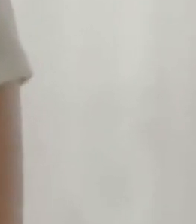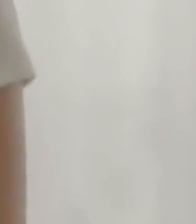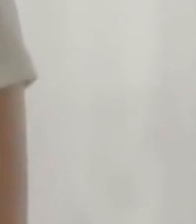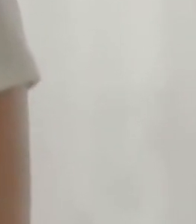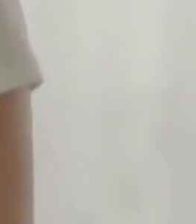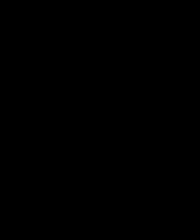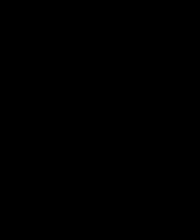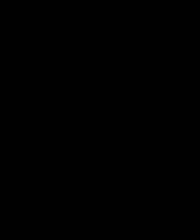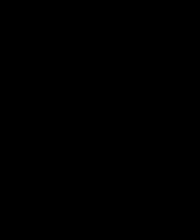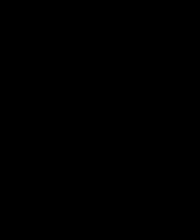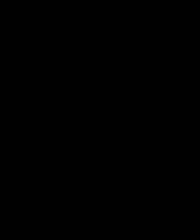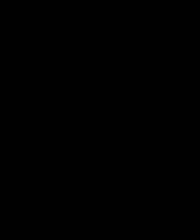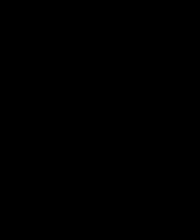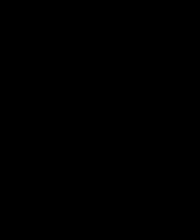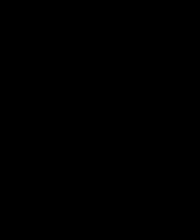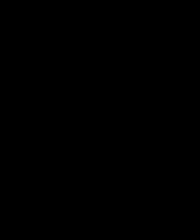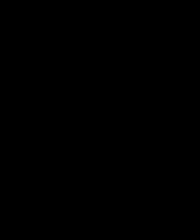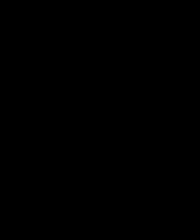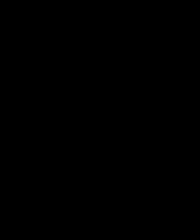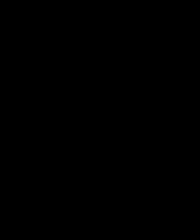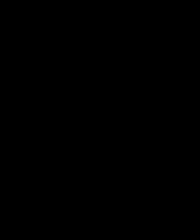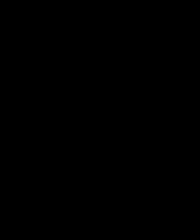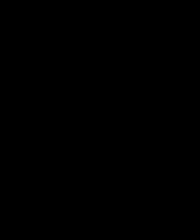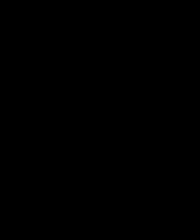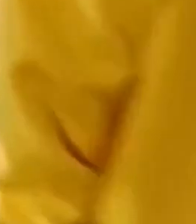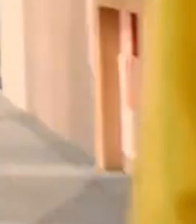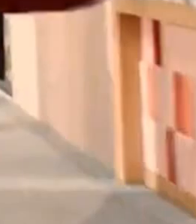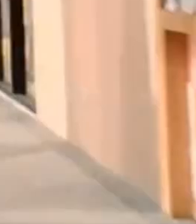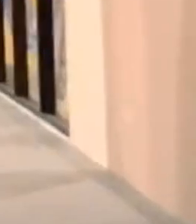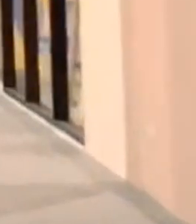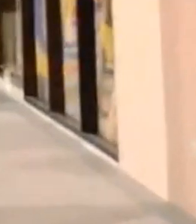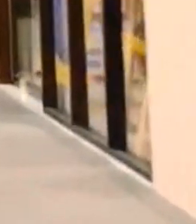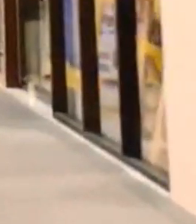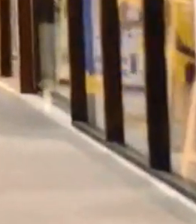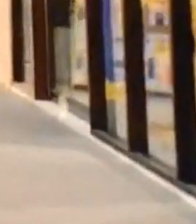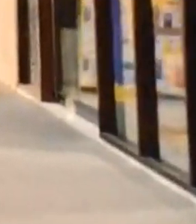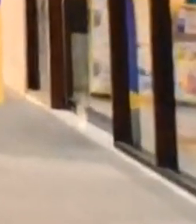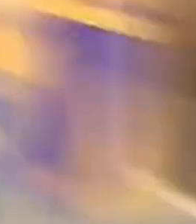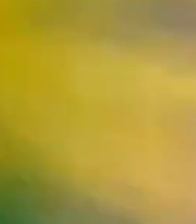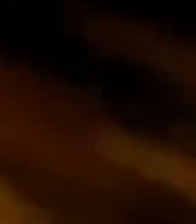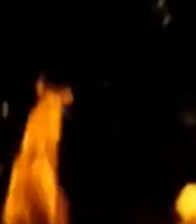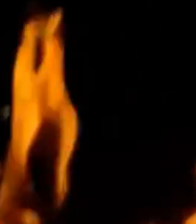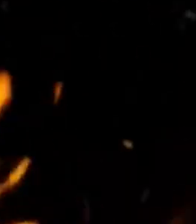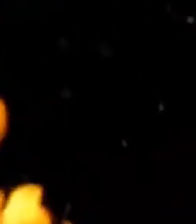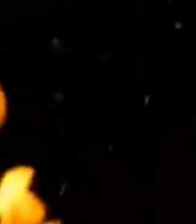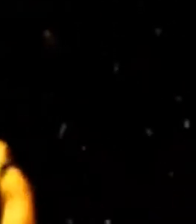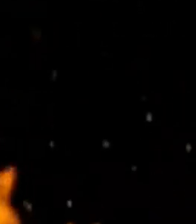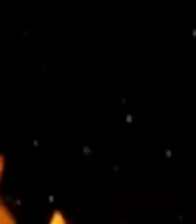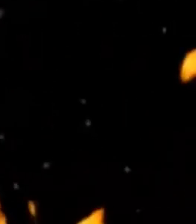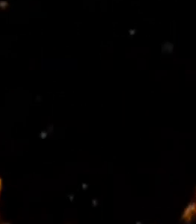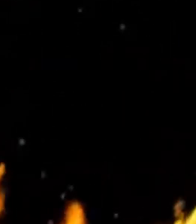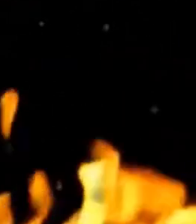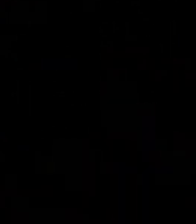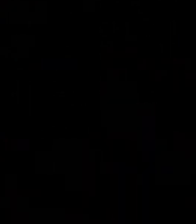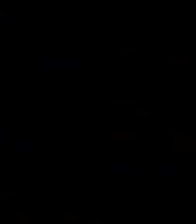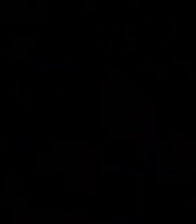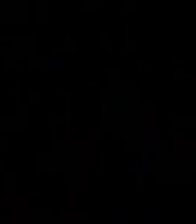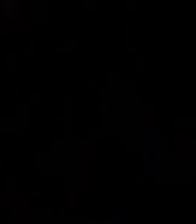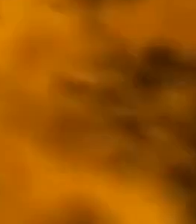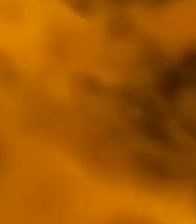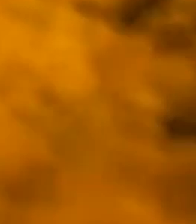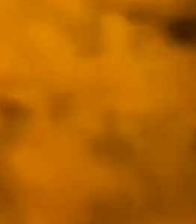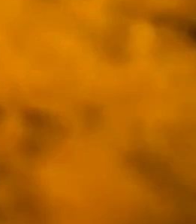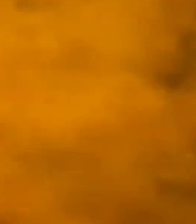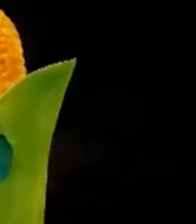ดเช่นกันบุหรี่ไฟฟ้าภัยก่อปอดที่ล้างไม่ได ้ใหม่ Roller Coaster Corn ขนมกลิ่นข้าวโพดย่างท